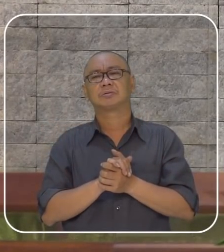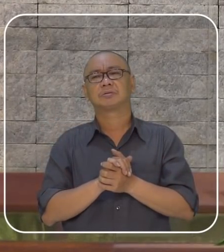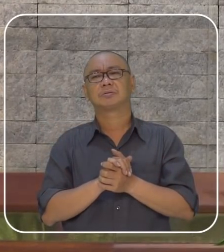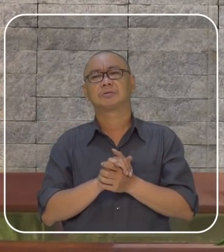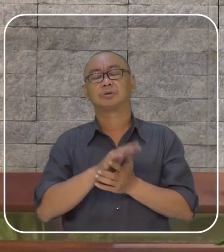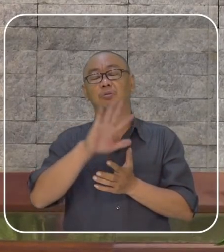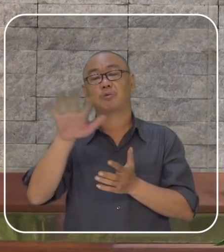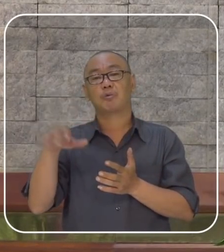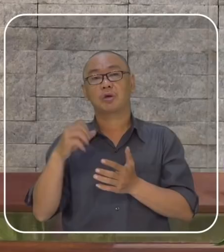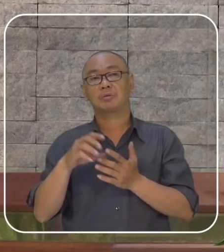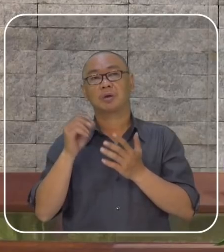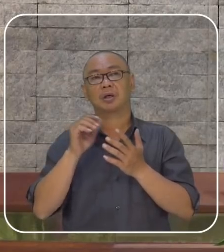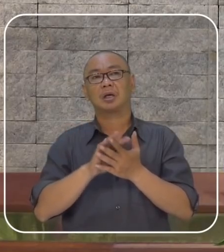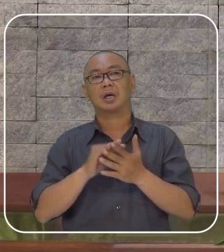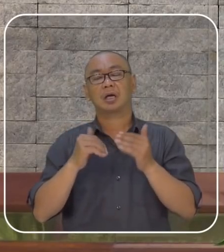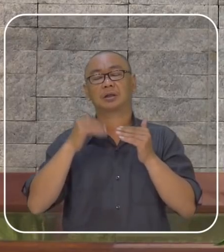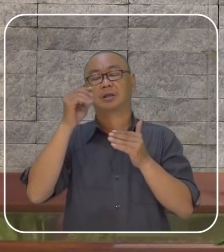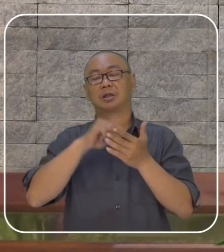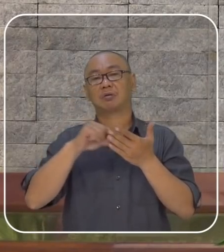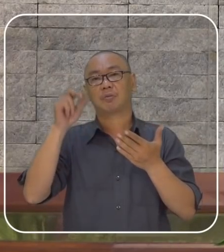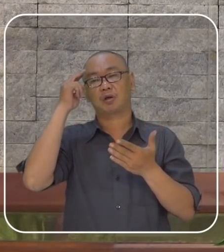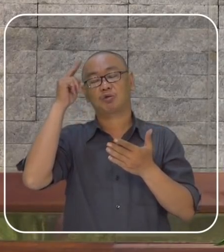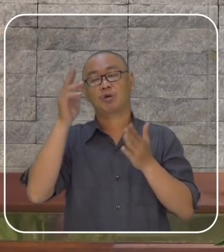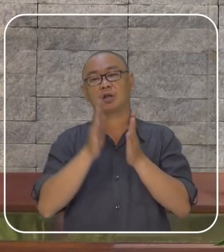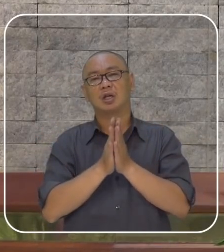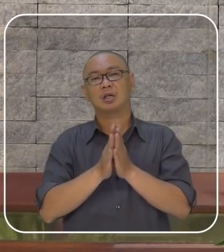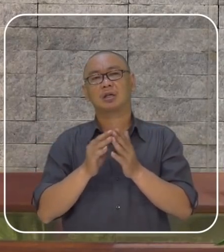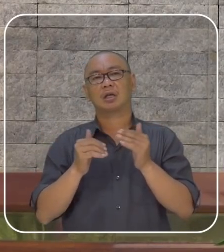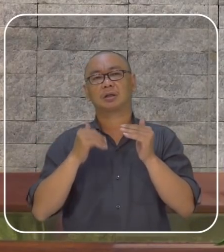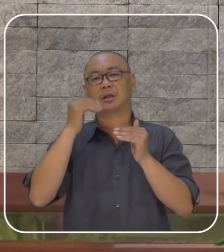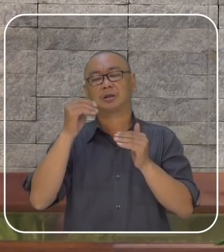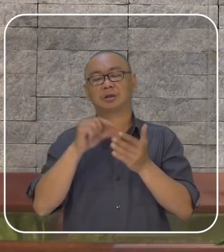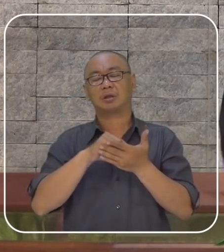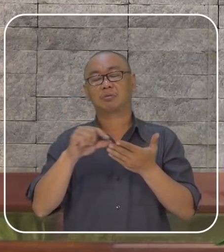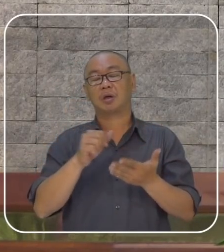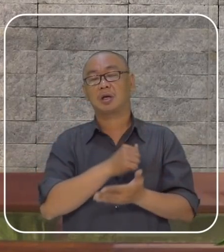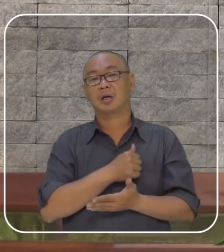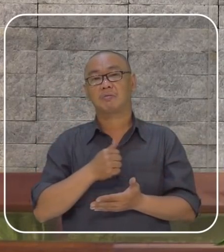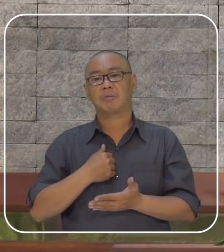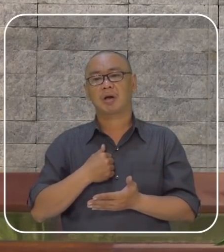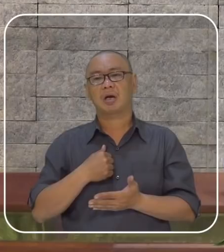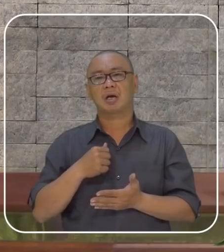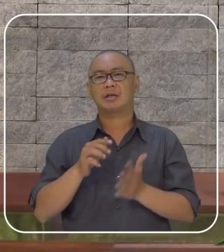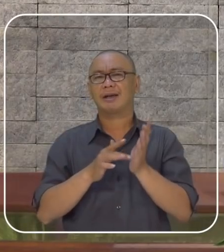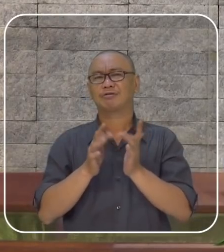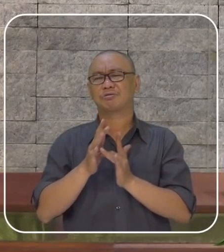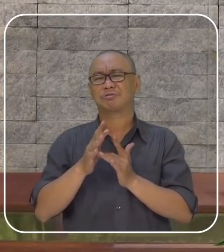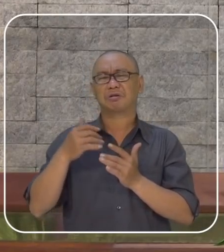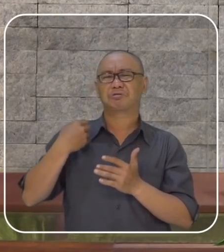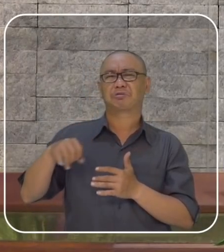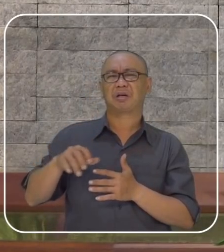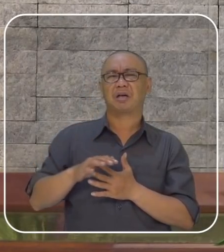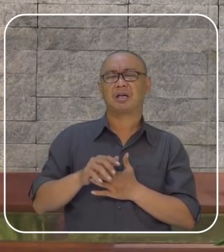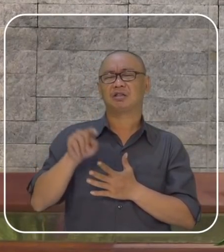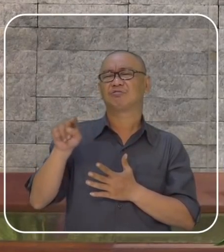nama Tuhan dan atas nama agama. Dan itulah yang tidak disukai oleh Yesus. Sehingga